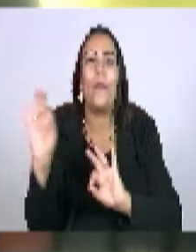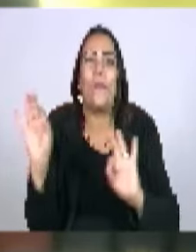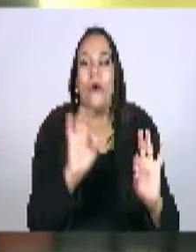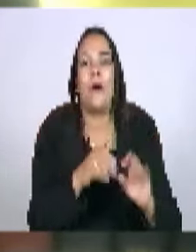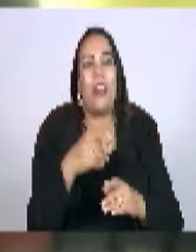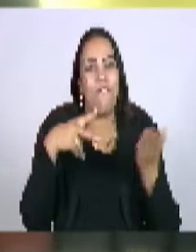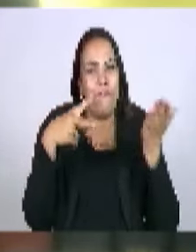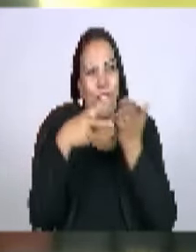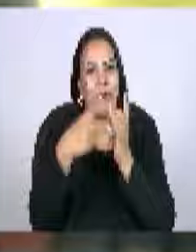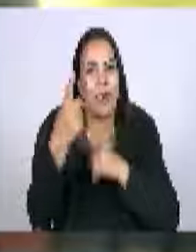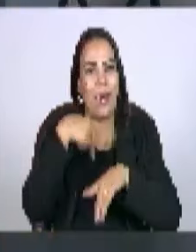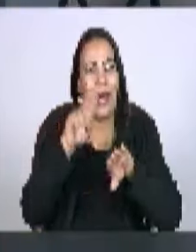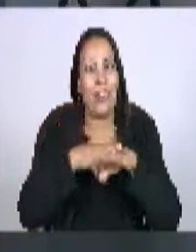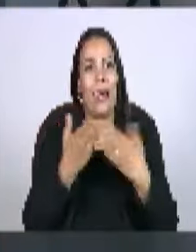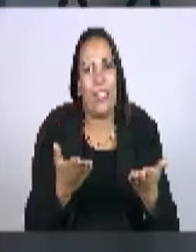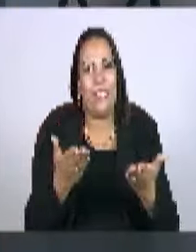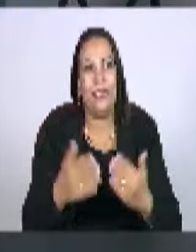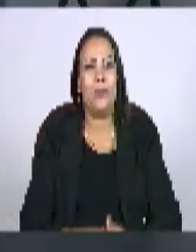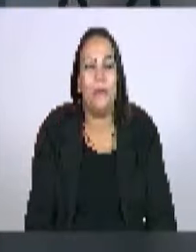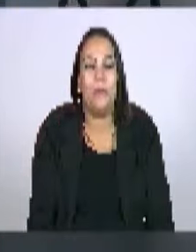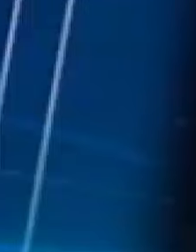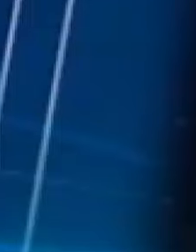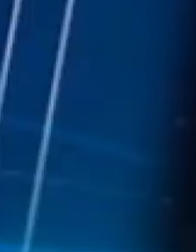نطلع لفاصل دلوقتي